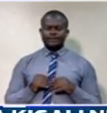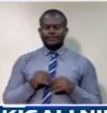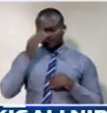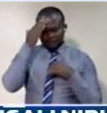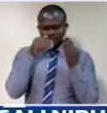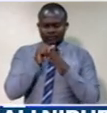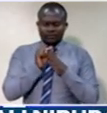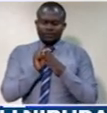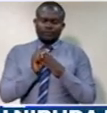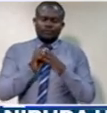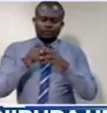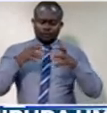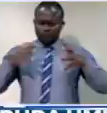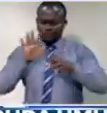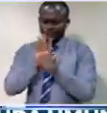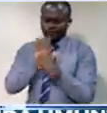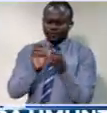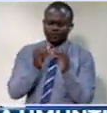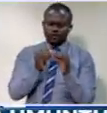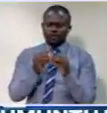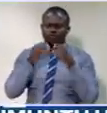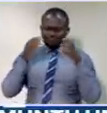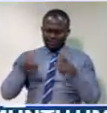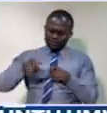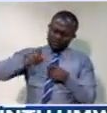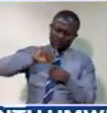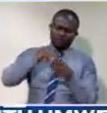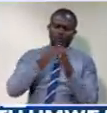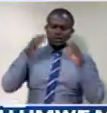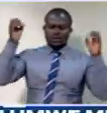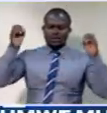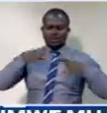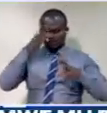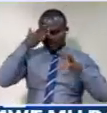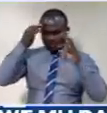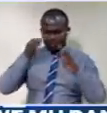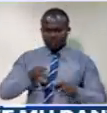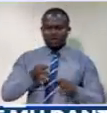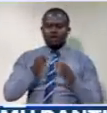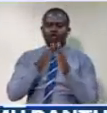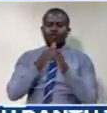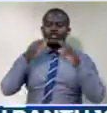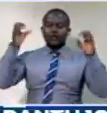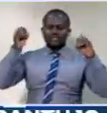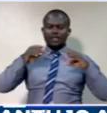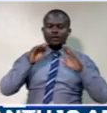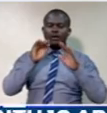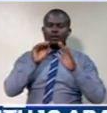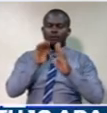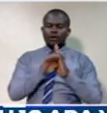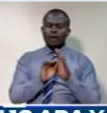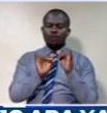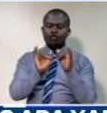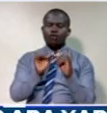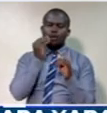Kubera ubwiyongere bukabije bwa COVID-19 mu mujyi wa Kigali, hafashwe icyemezo cyo gushyira umujyi wa Kigali muri gahunda ya guma mu